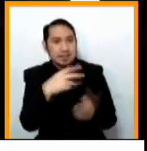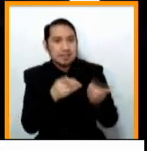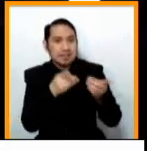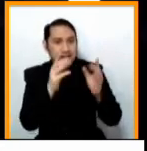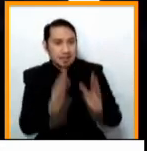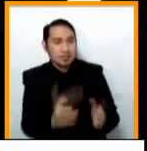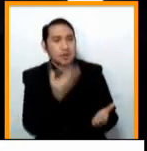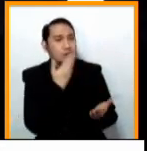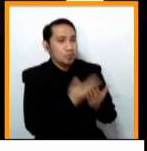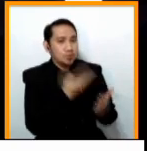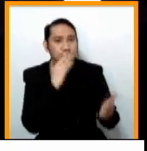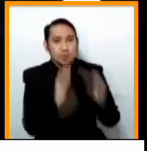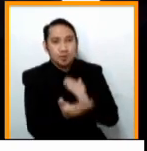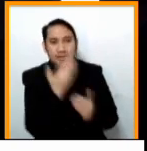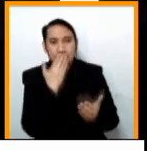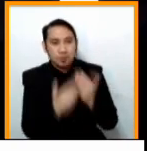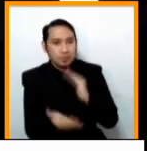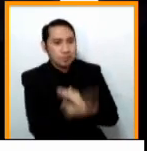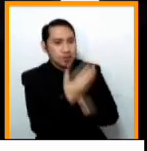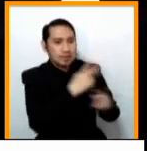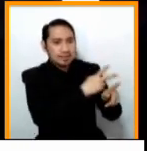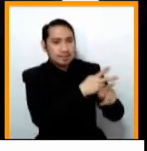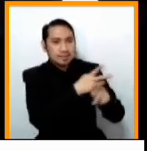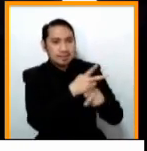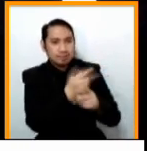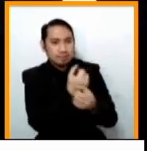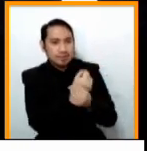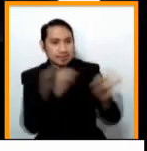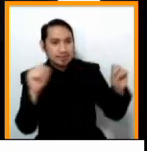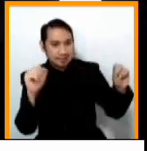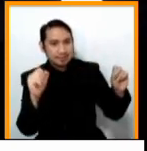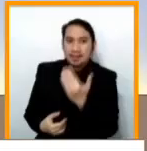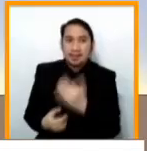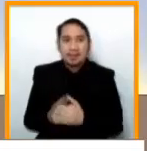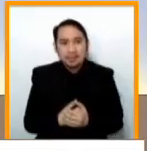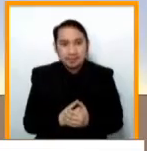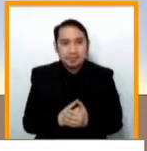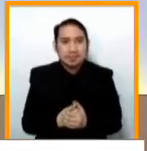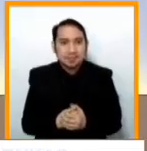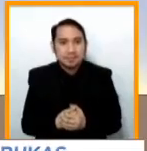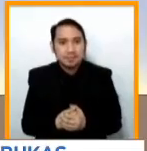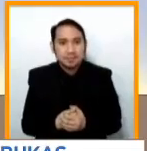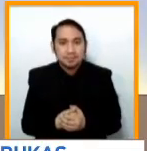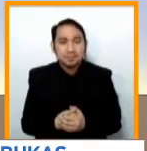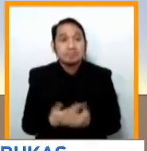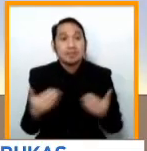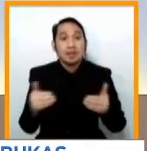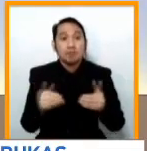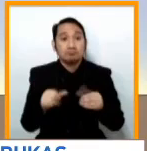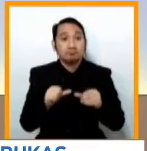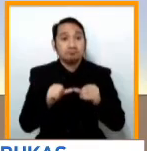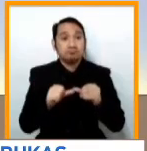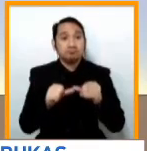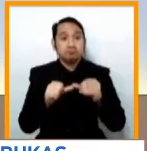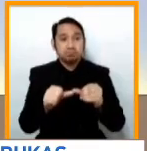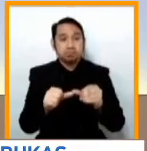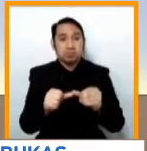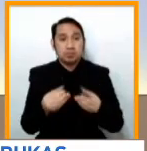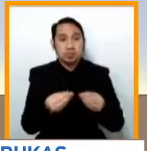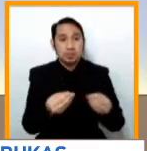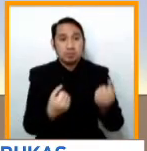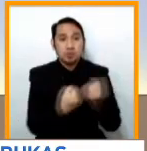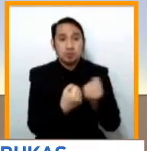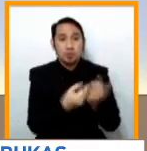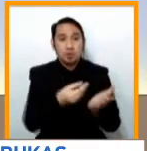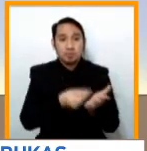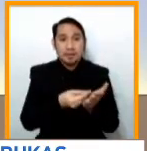at mag-iingat po kayo. Maraming salamat. Thank you. Thank you. Tuloy-tuloy ang pagbibigay ng ayuda sa Caloocan ngayong